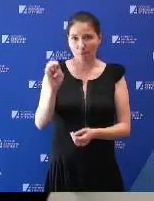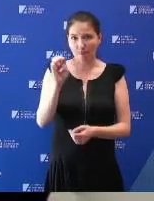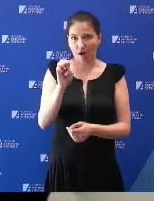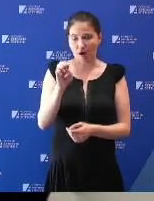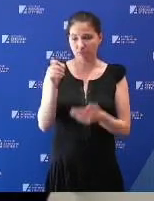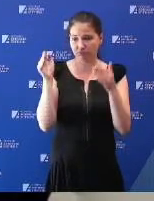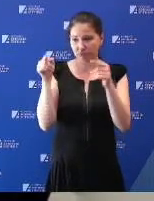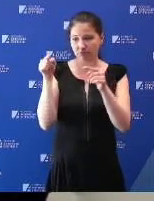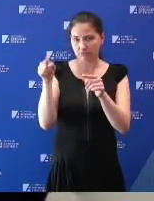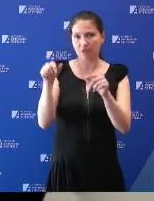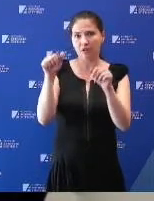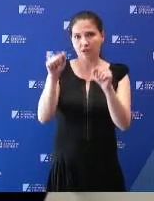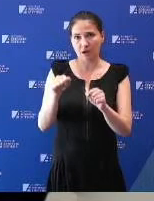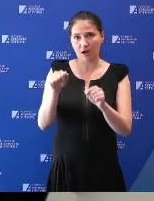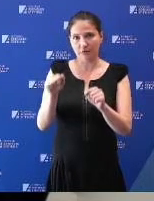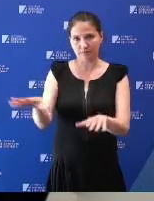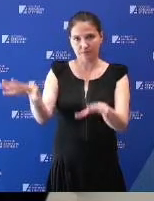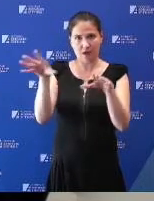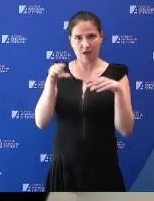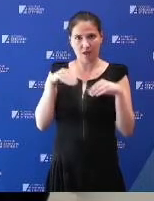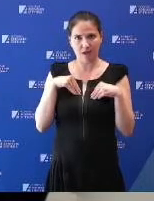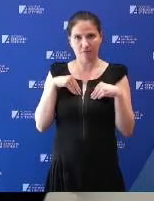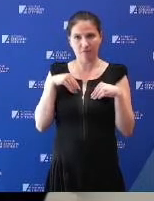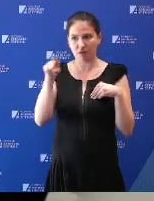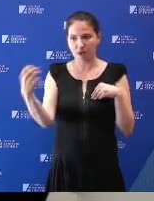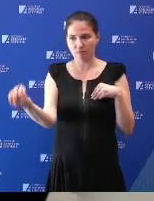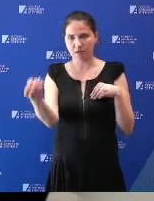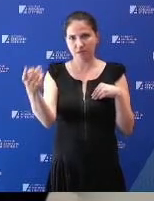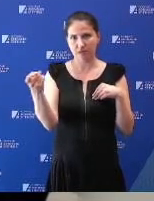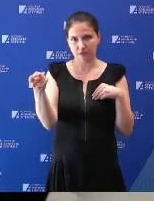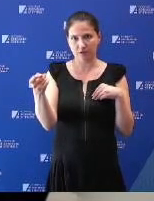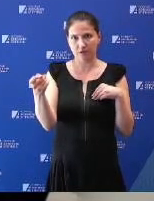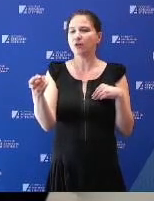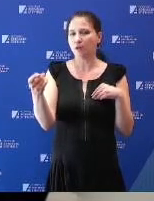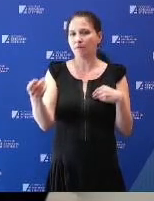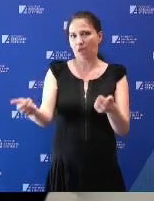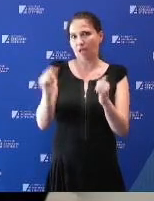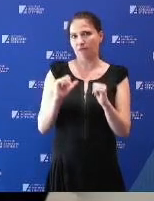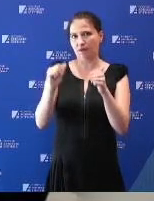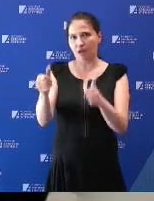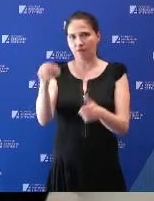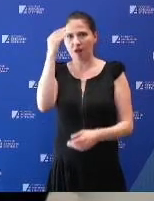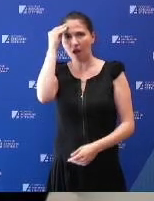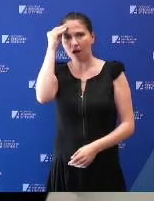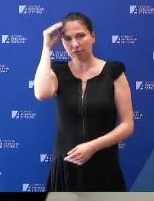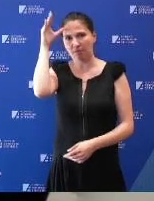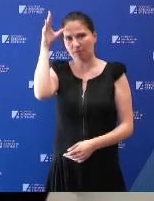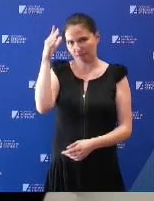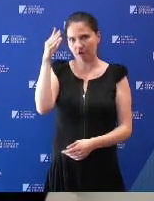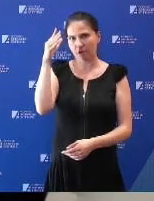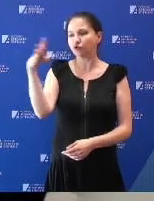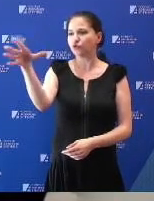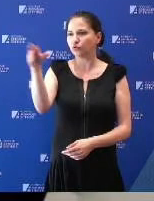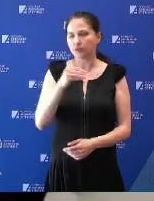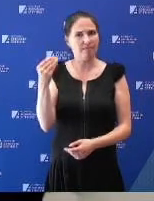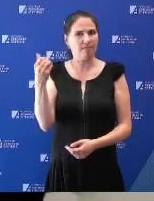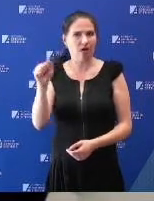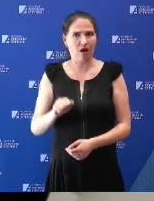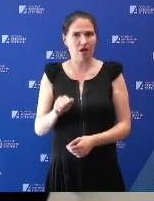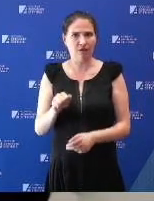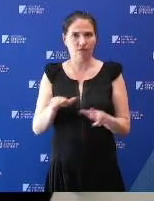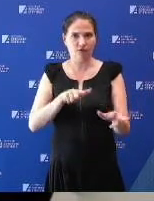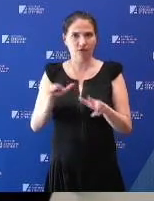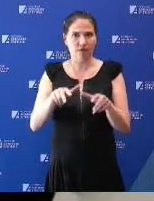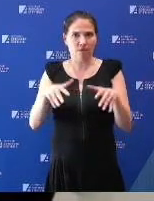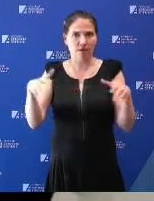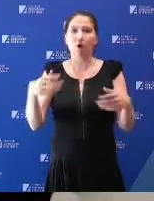lernen, was dort passiert, wie wir voneinander lernen können, wie wir gemeinsam wachsen können, sodass noch mehr Menschen